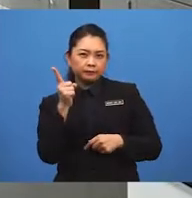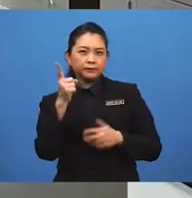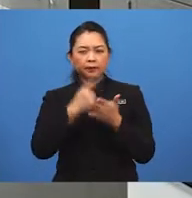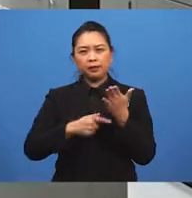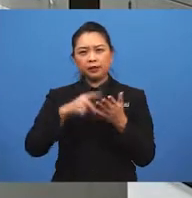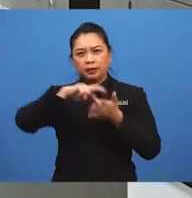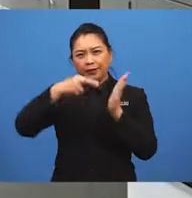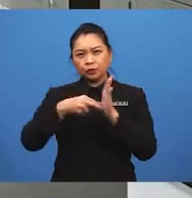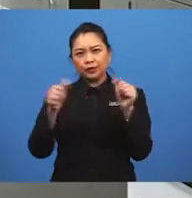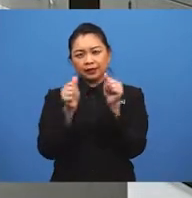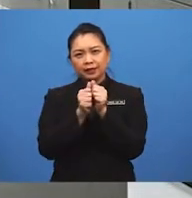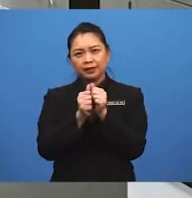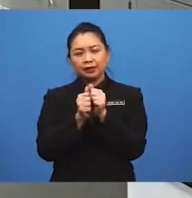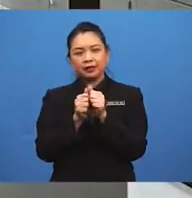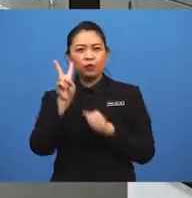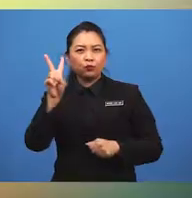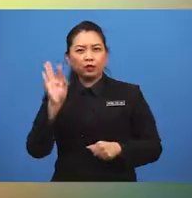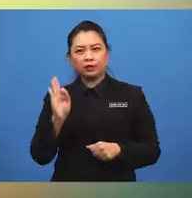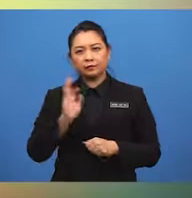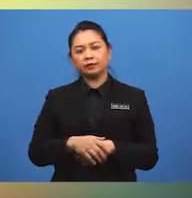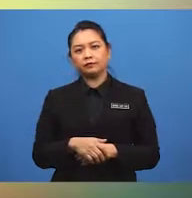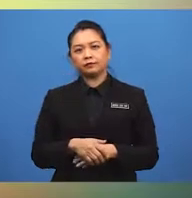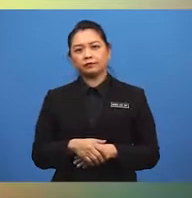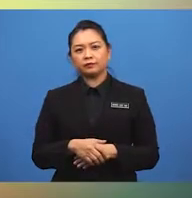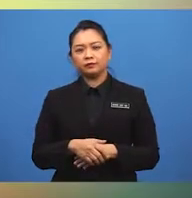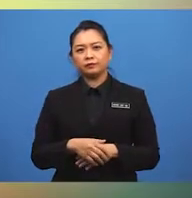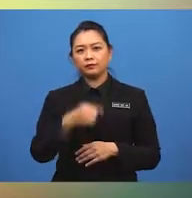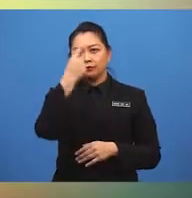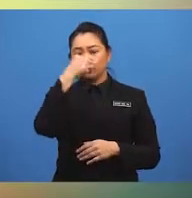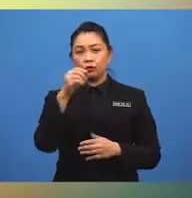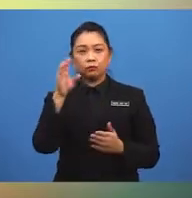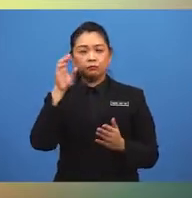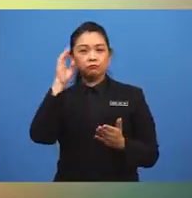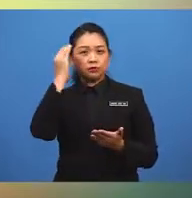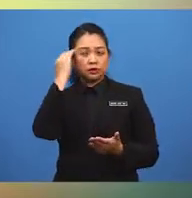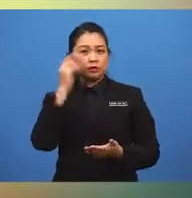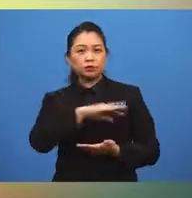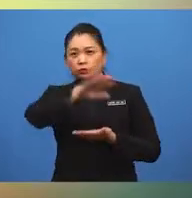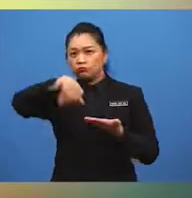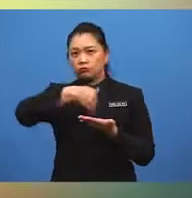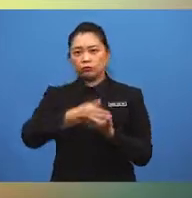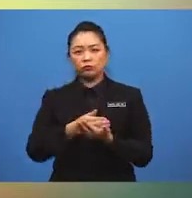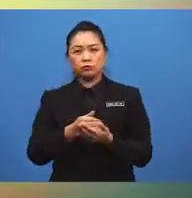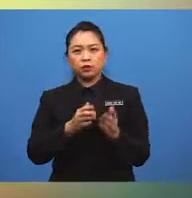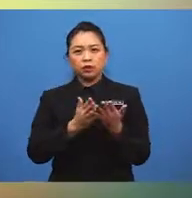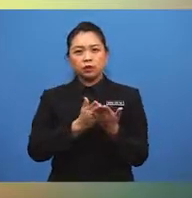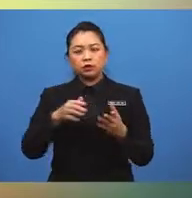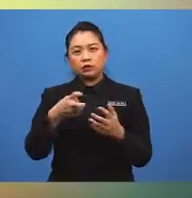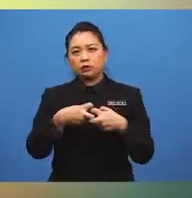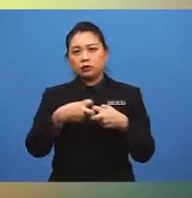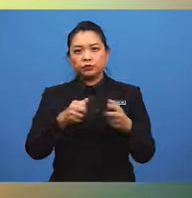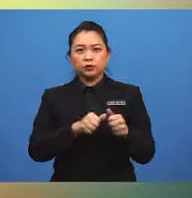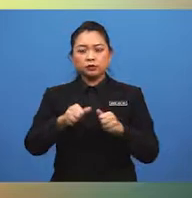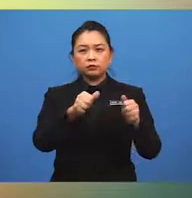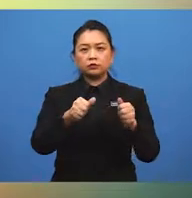apakah yang dimaksudkan dengan Voltan Simpang. Untuk pengetahuan semua, arus elektrik dapat mengalir